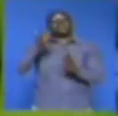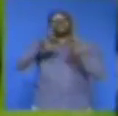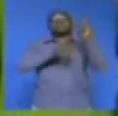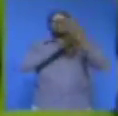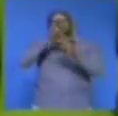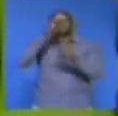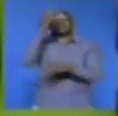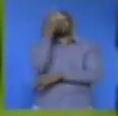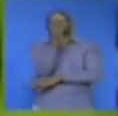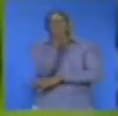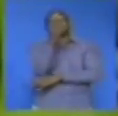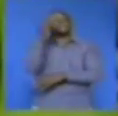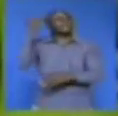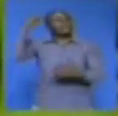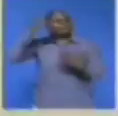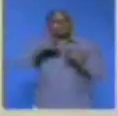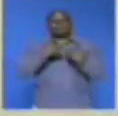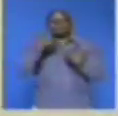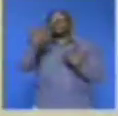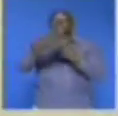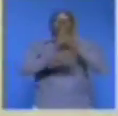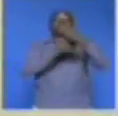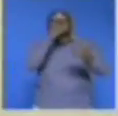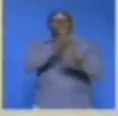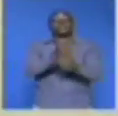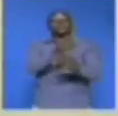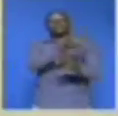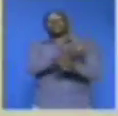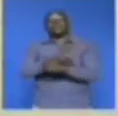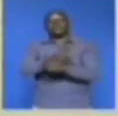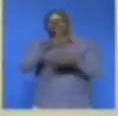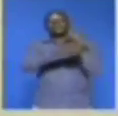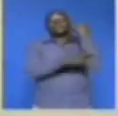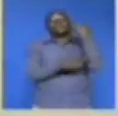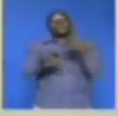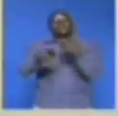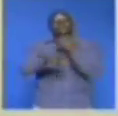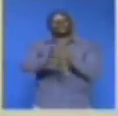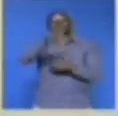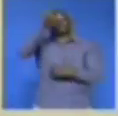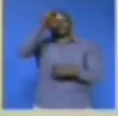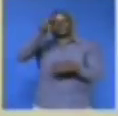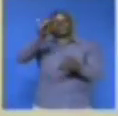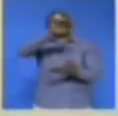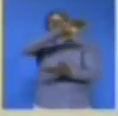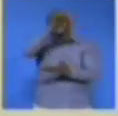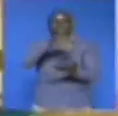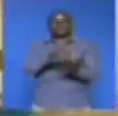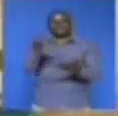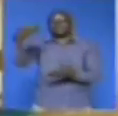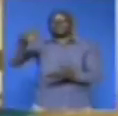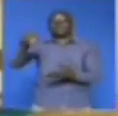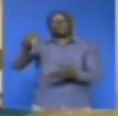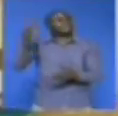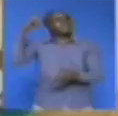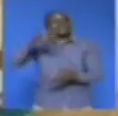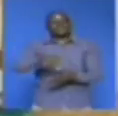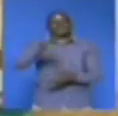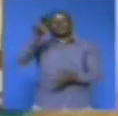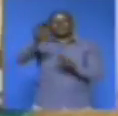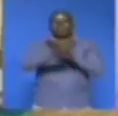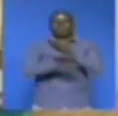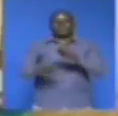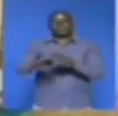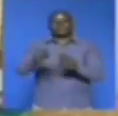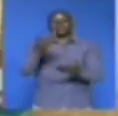carité a duré 3 ans et a concerné les régions du nord, du centre-ouest et des hauts bassins. Il a été financé par l'ambassade